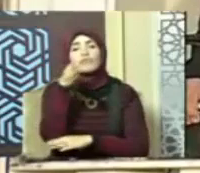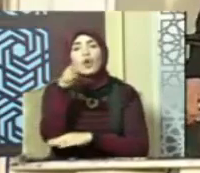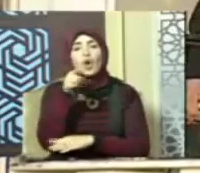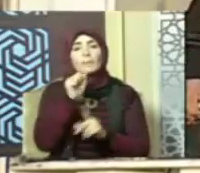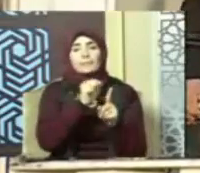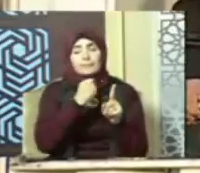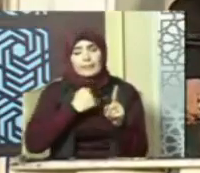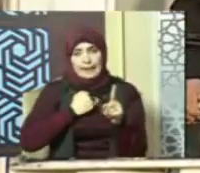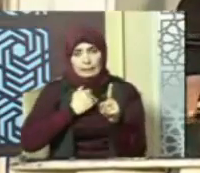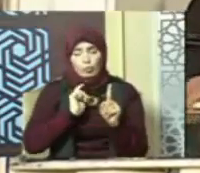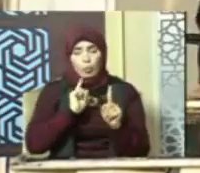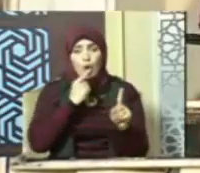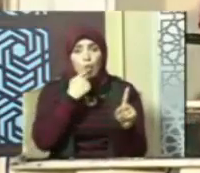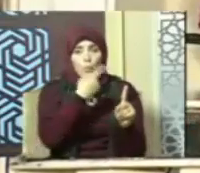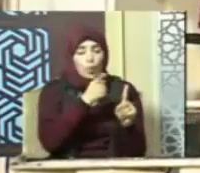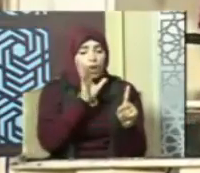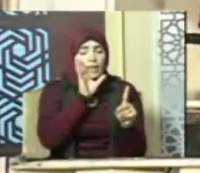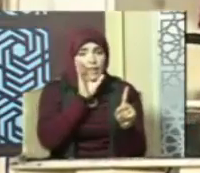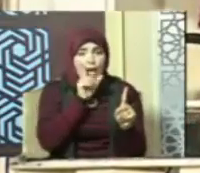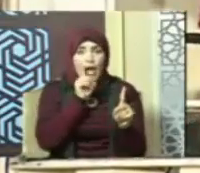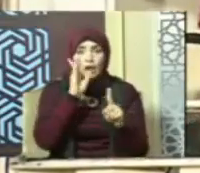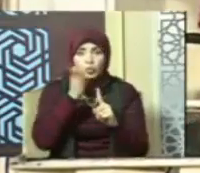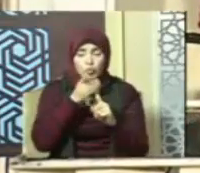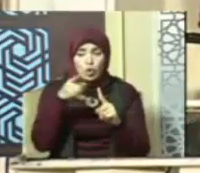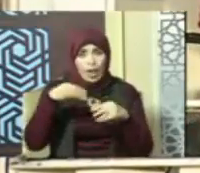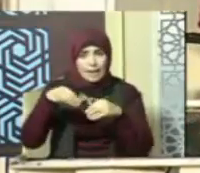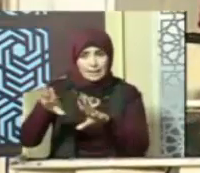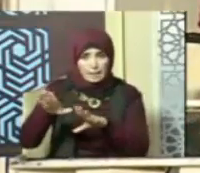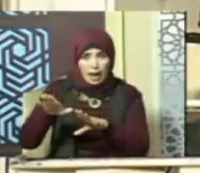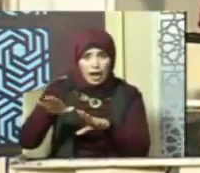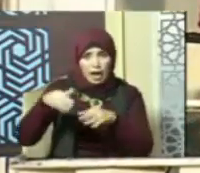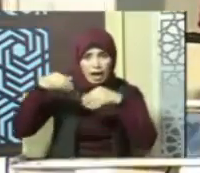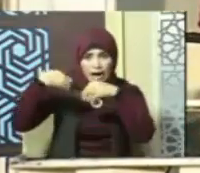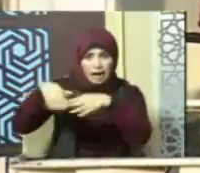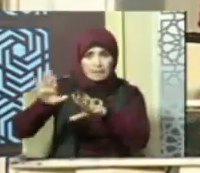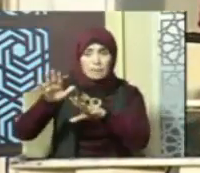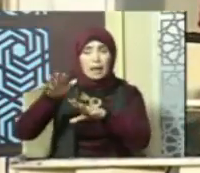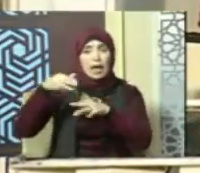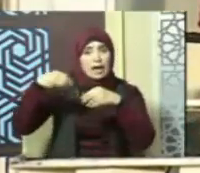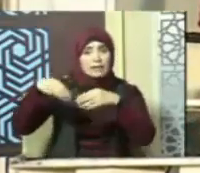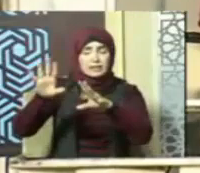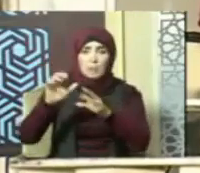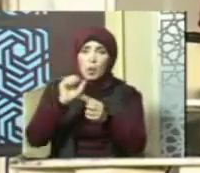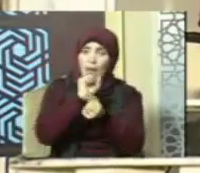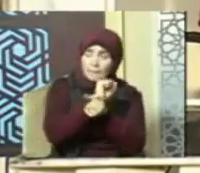الله، أطلقها، أي أتركها بلا قيد